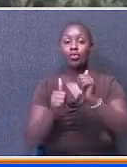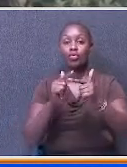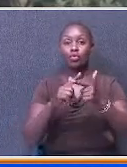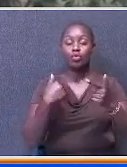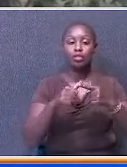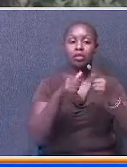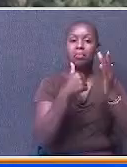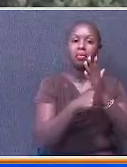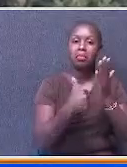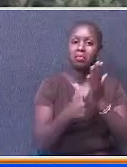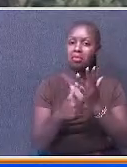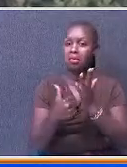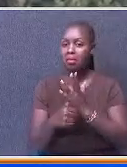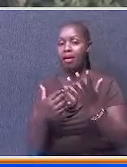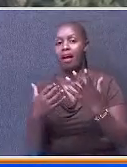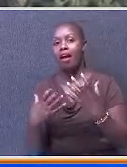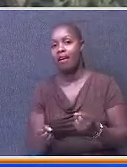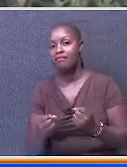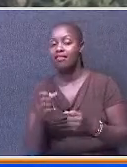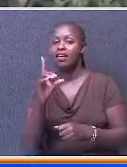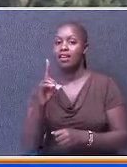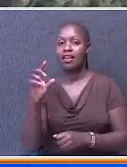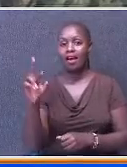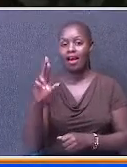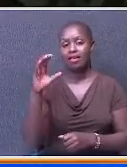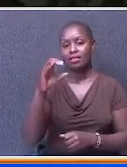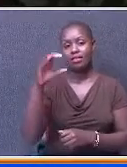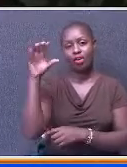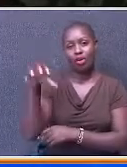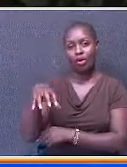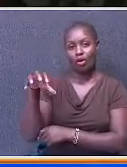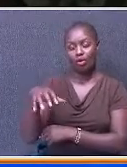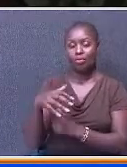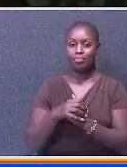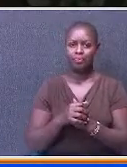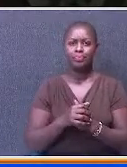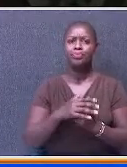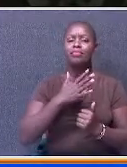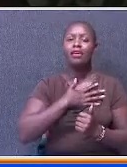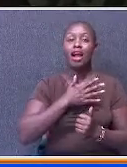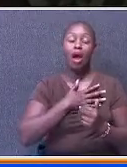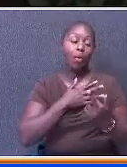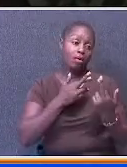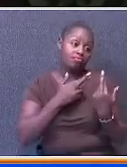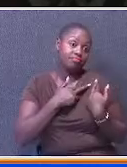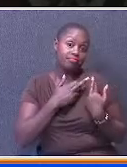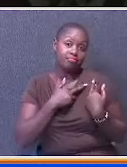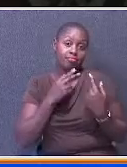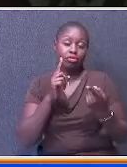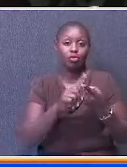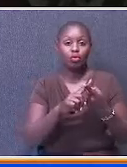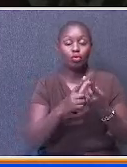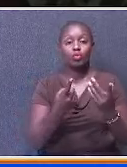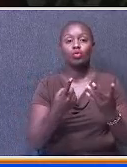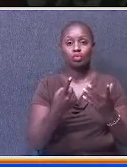mashambulizi ya mara kwa mara DRC. And it is our responsibility to confront